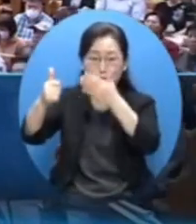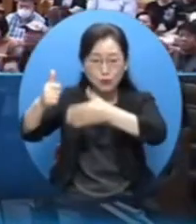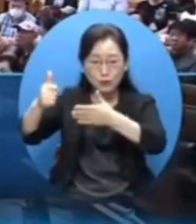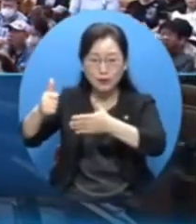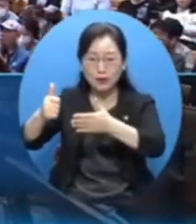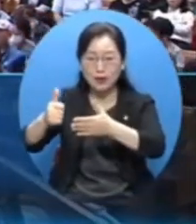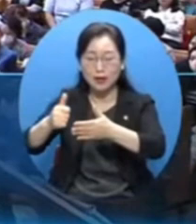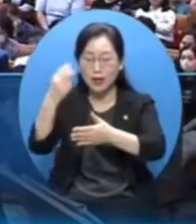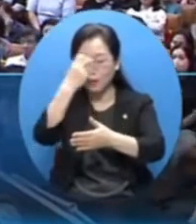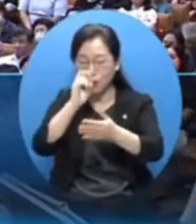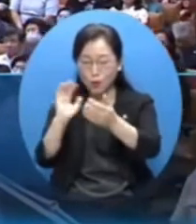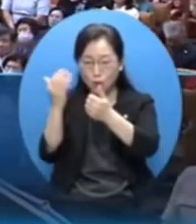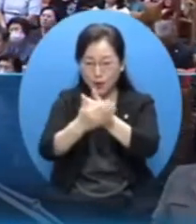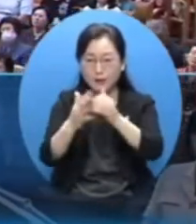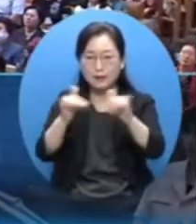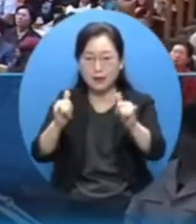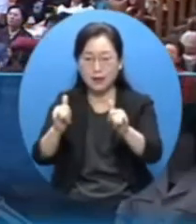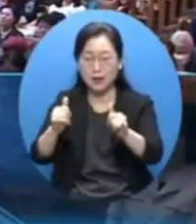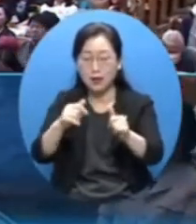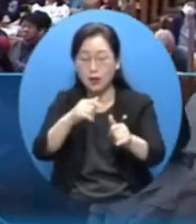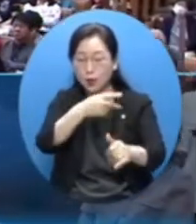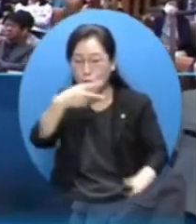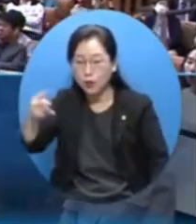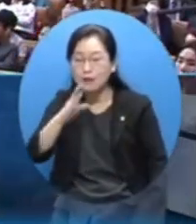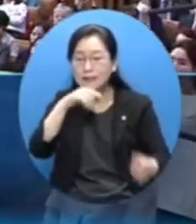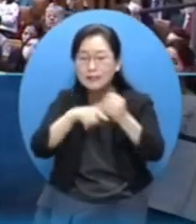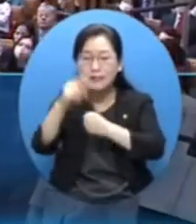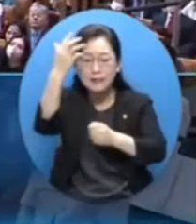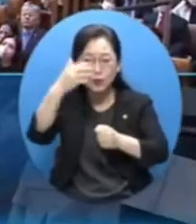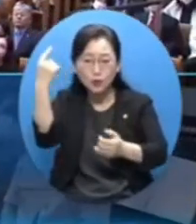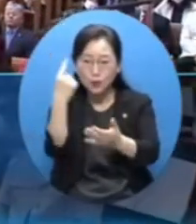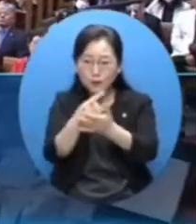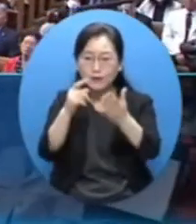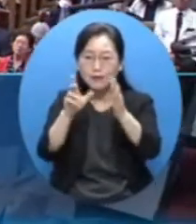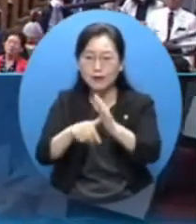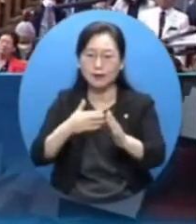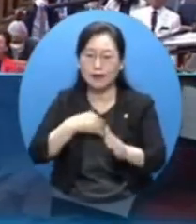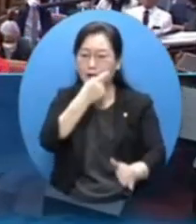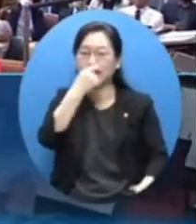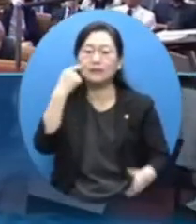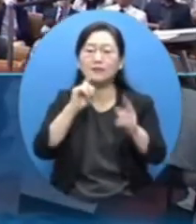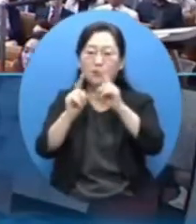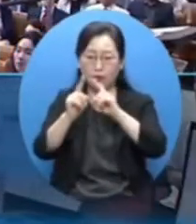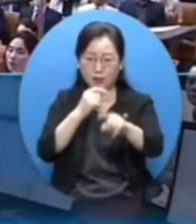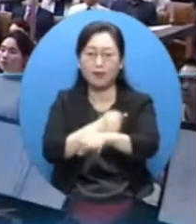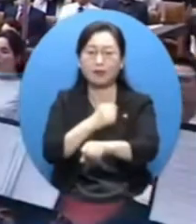보혜사 곧 아버지께로부터 나오시는 진리의 손이 오실 때 그 날을 증언하실 것이요